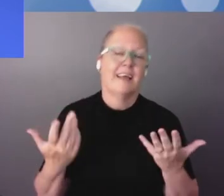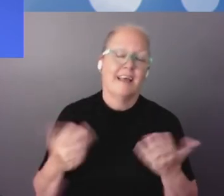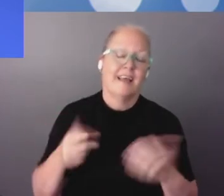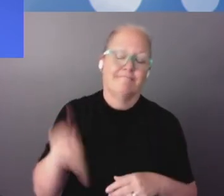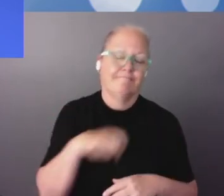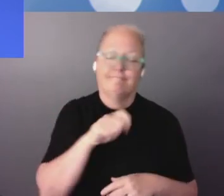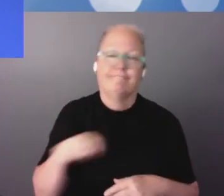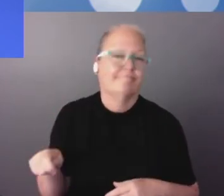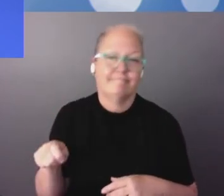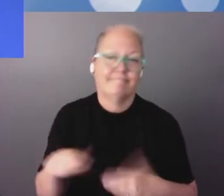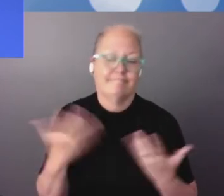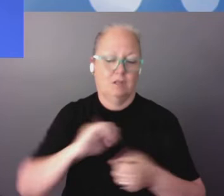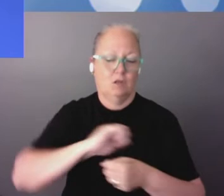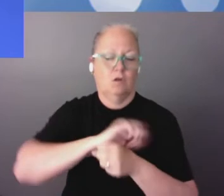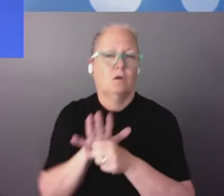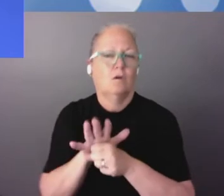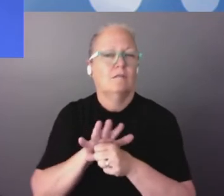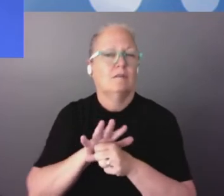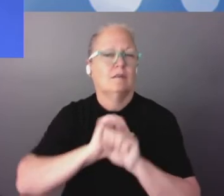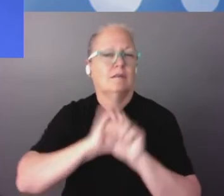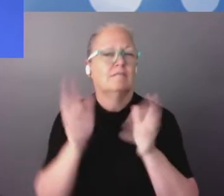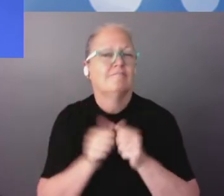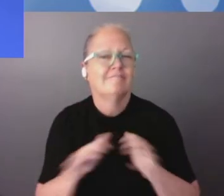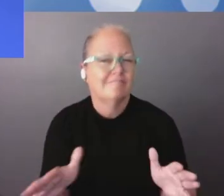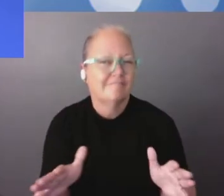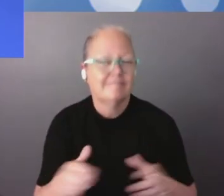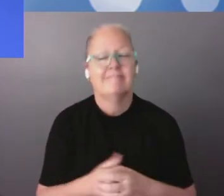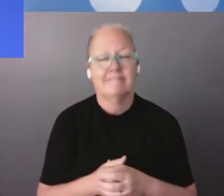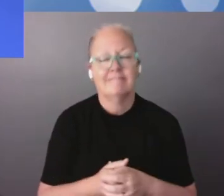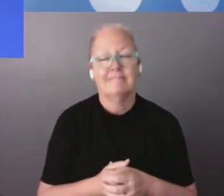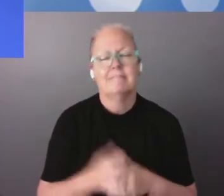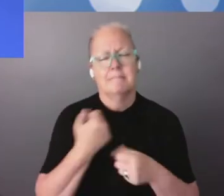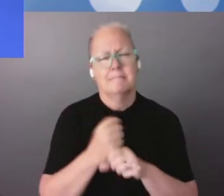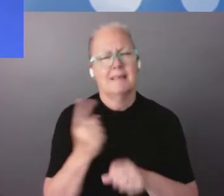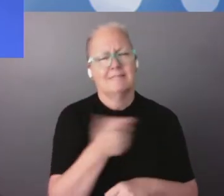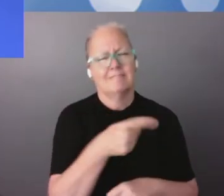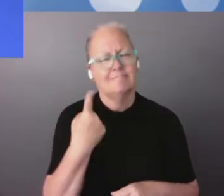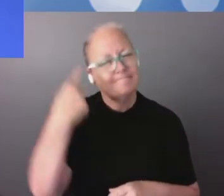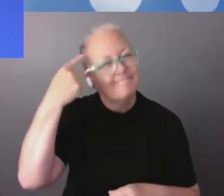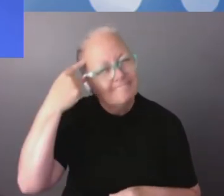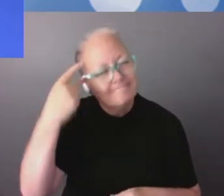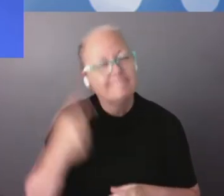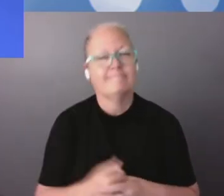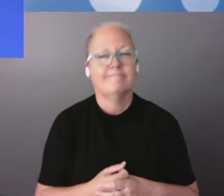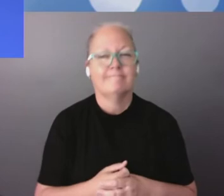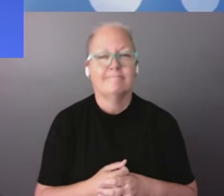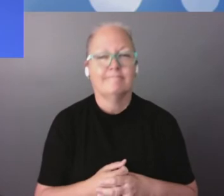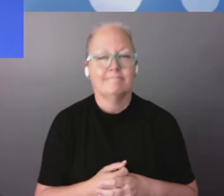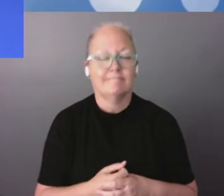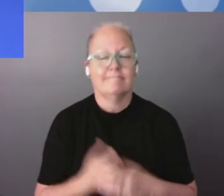Mais c'est aussi des solutions Internet qui ont été mises en œuvre. Les prescriptions,